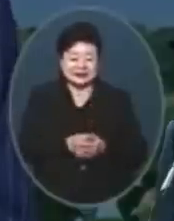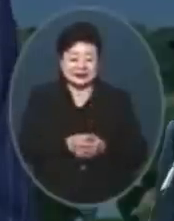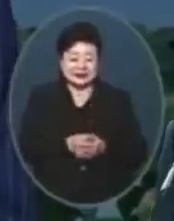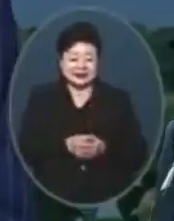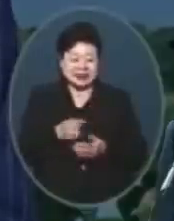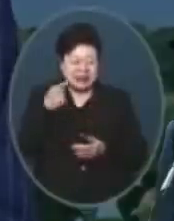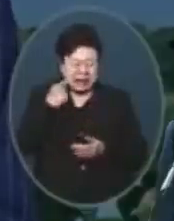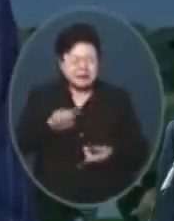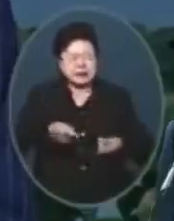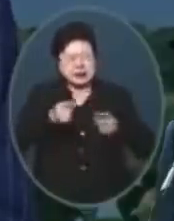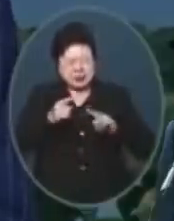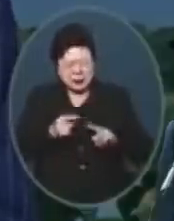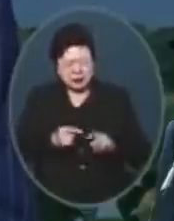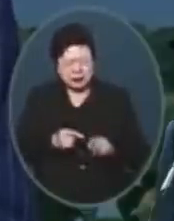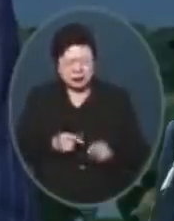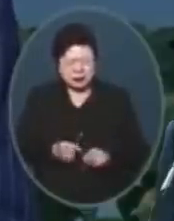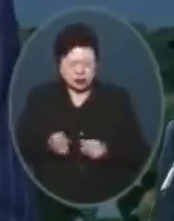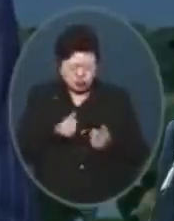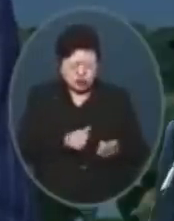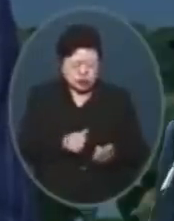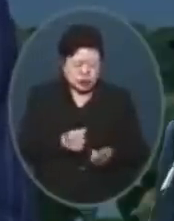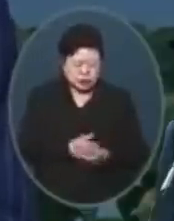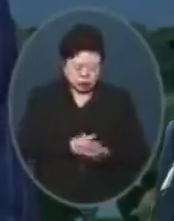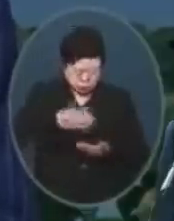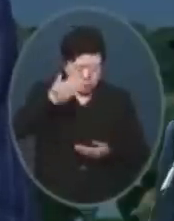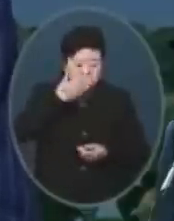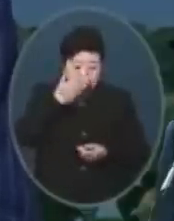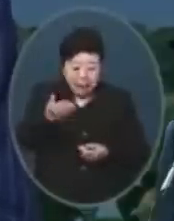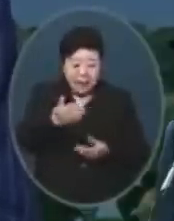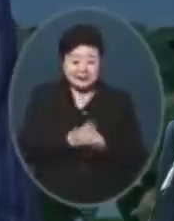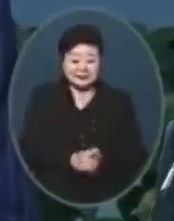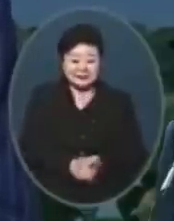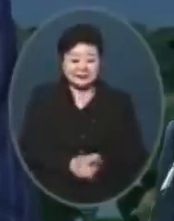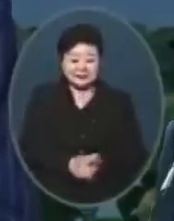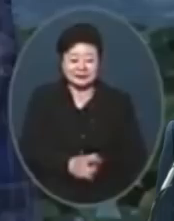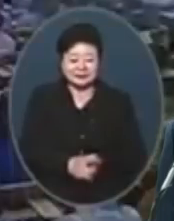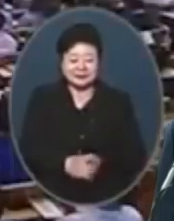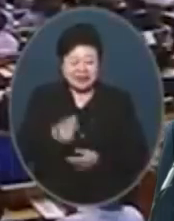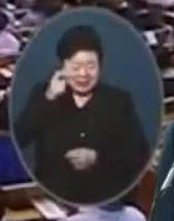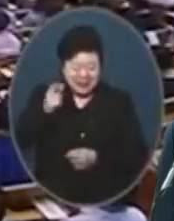암이 들어와서 그를 죽이려고 해도 되지 않습니다. 강한